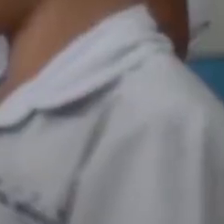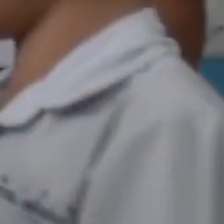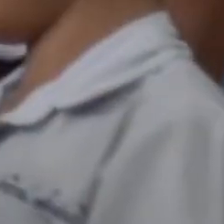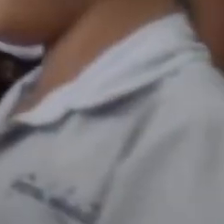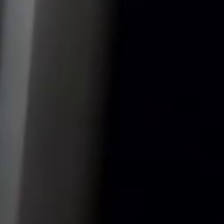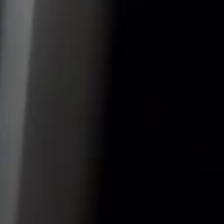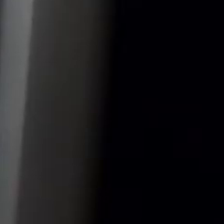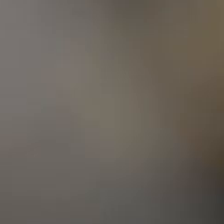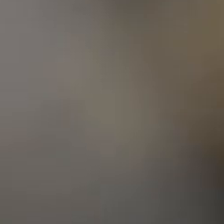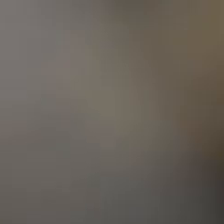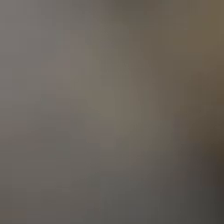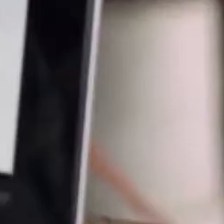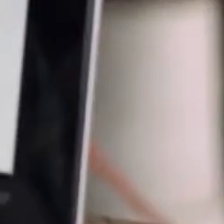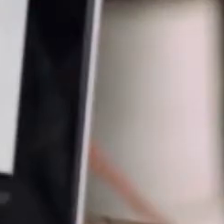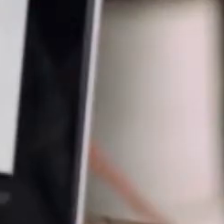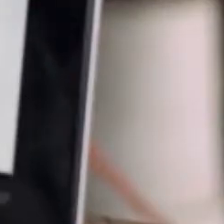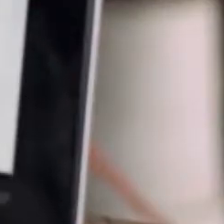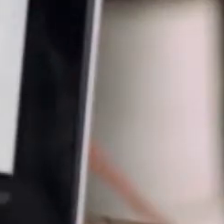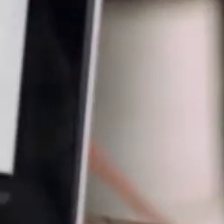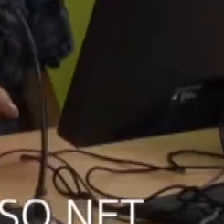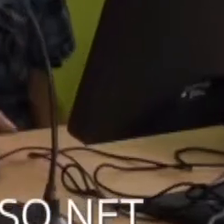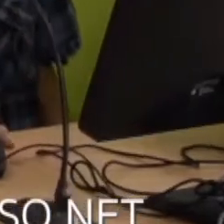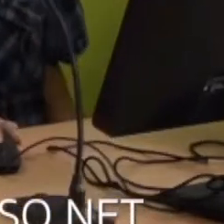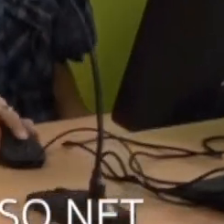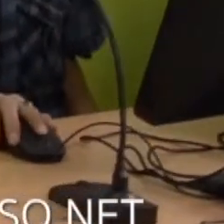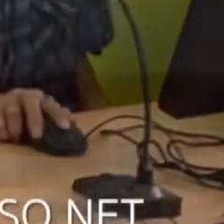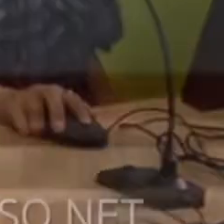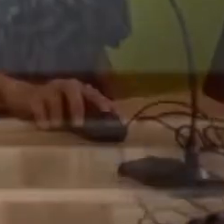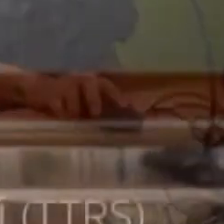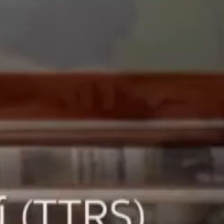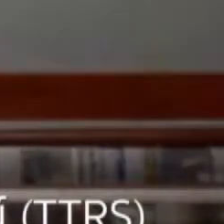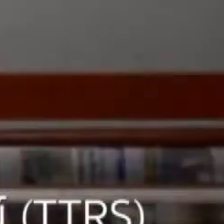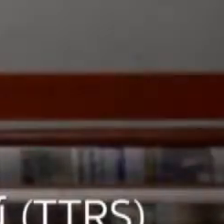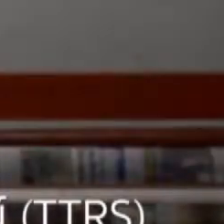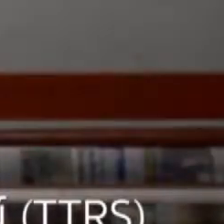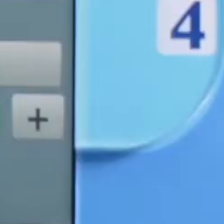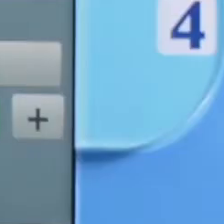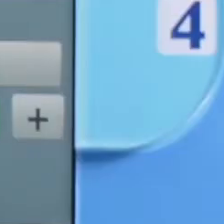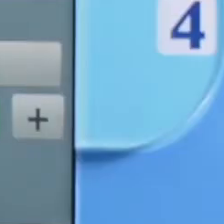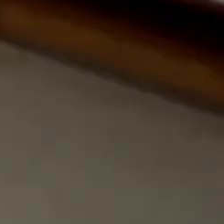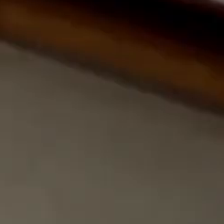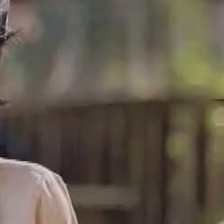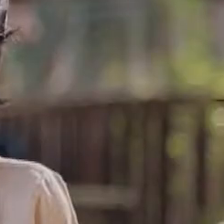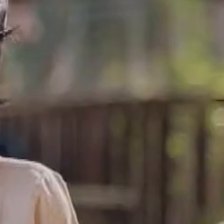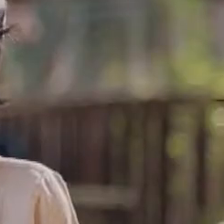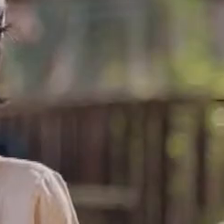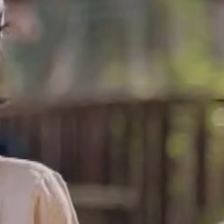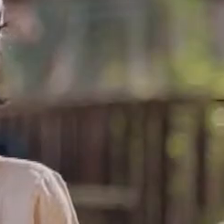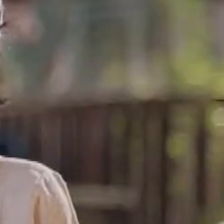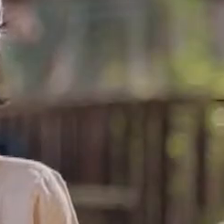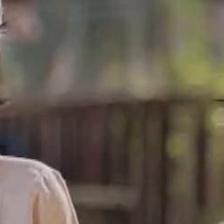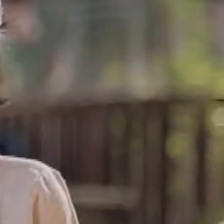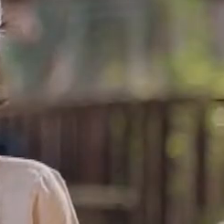เทียมเข้าถึงอาชีพที่ยั่งยืน USO ยังคงขยายโครงข่ายบรอดแบนด์เข้าถึงพื้นที่ห่างไกลอีกกว่